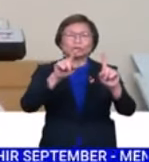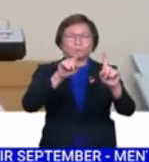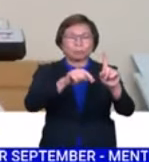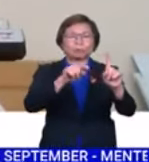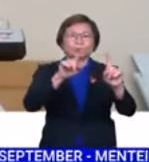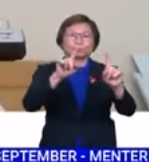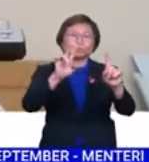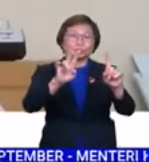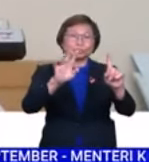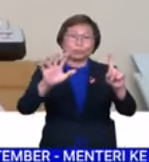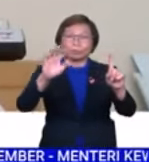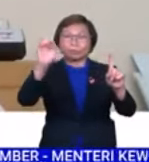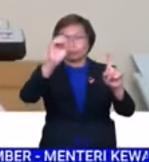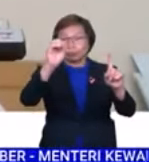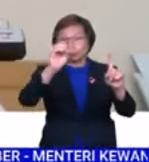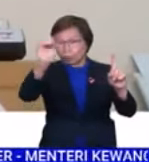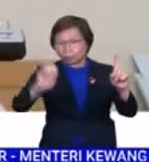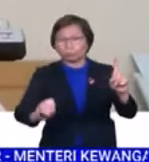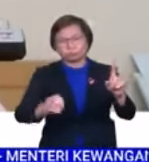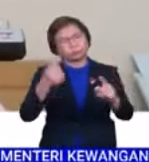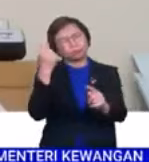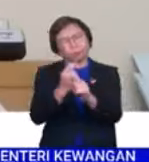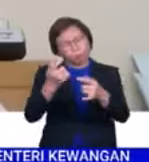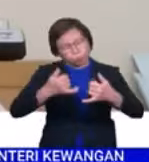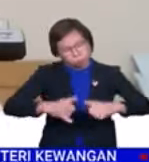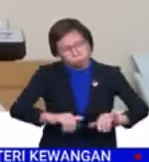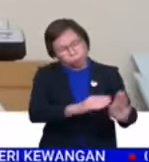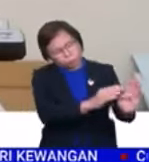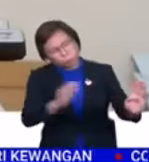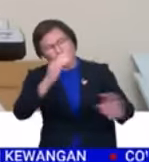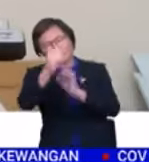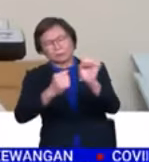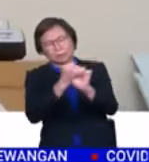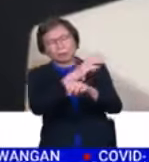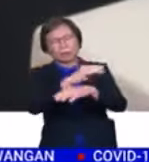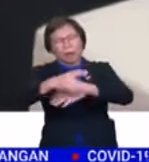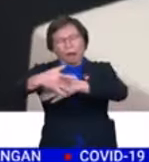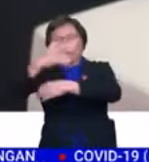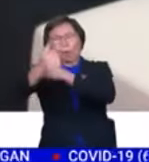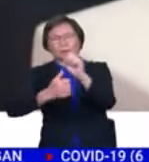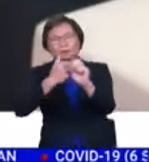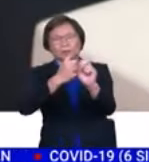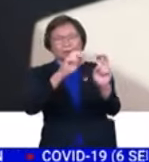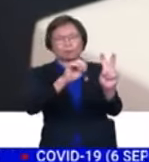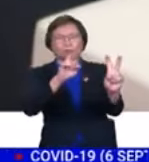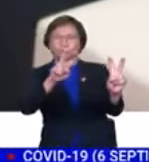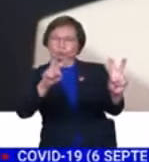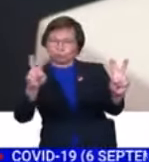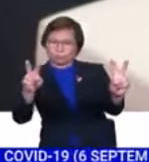prajurit ini akan kekal menjadi akomodatif sepanjang tahun ini dan juga awal tahun hadapan